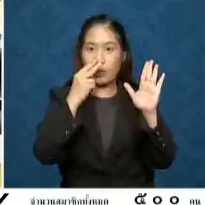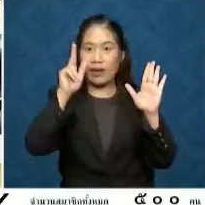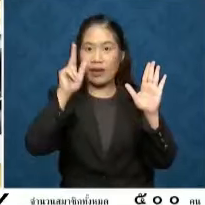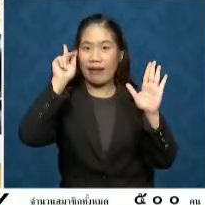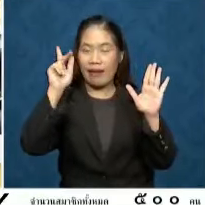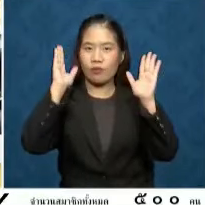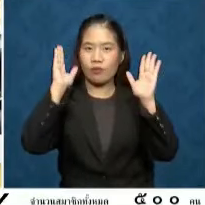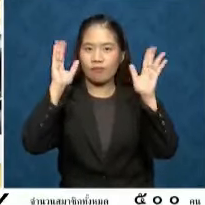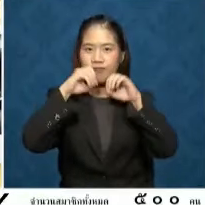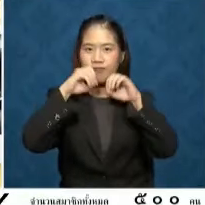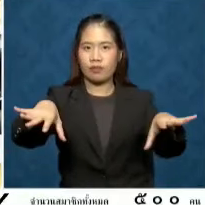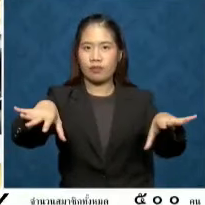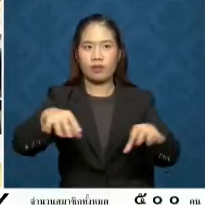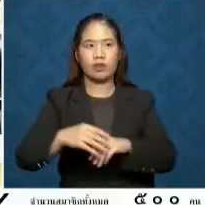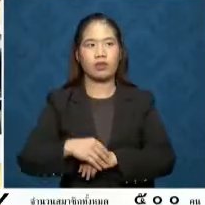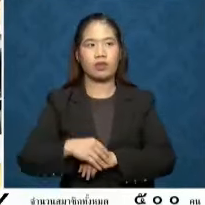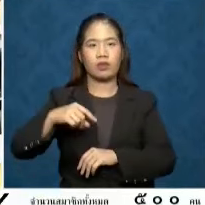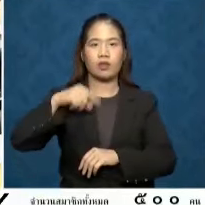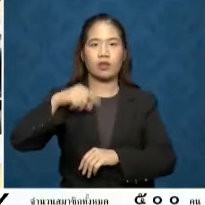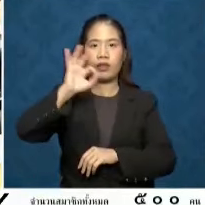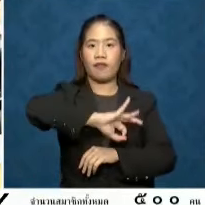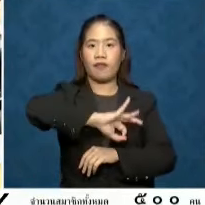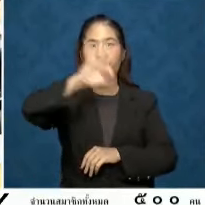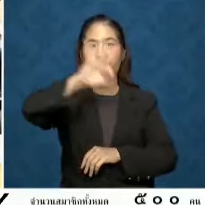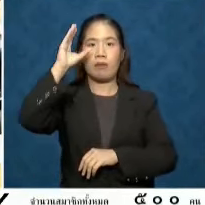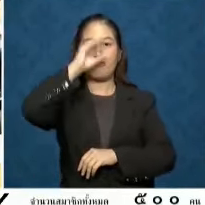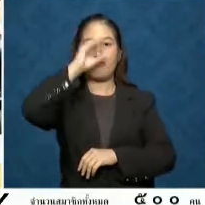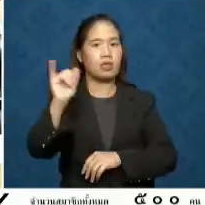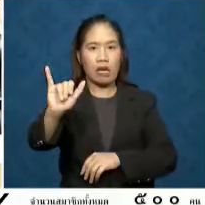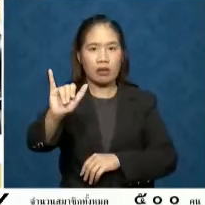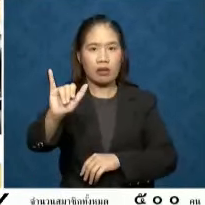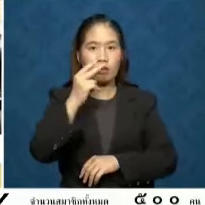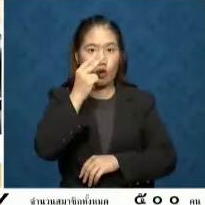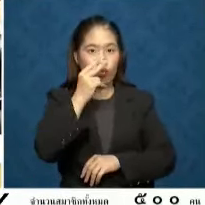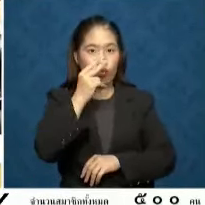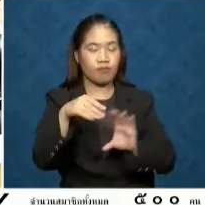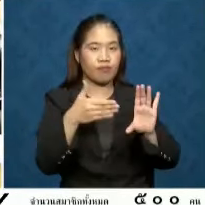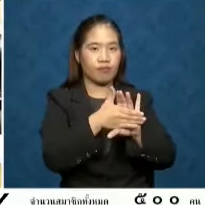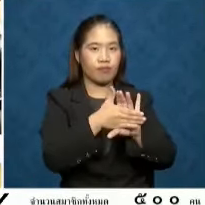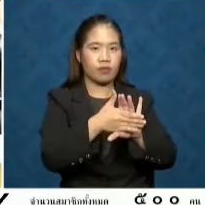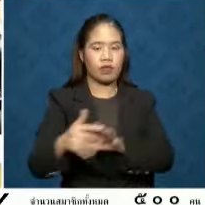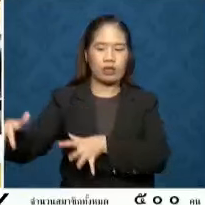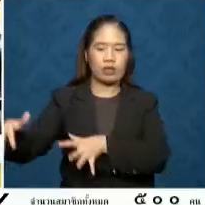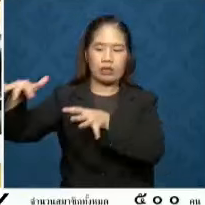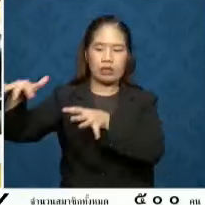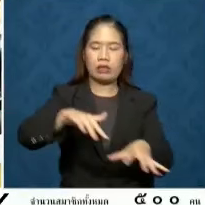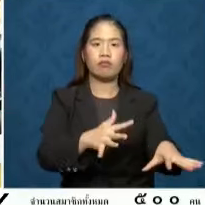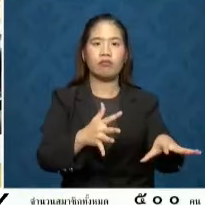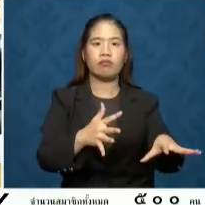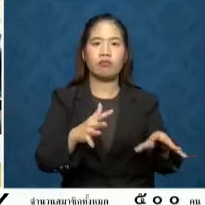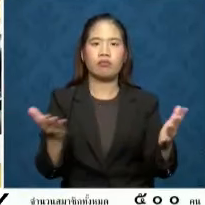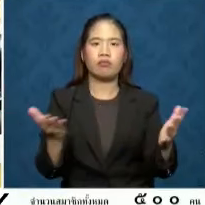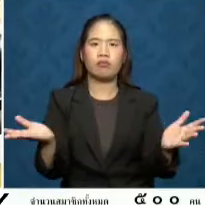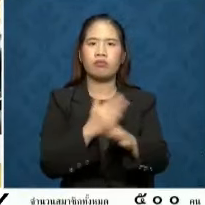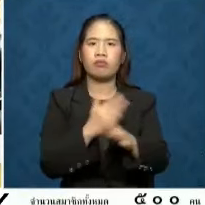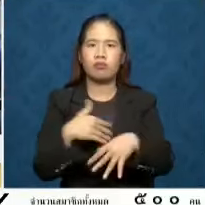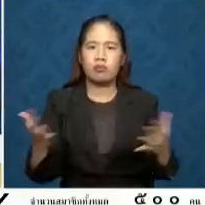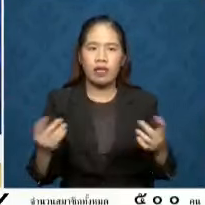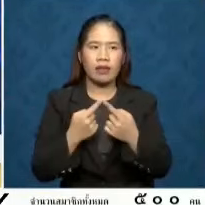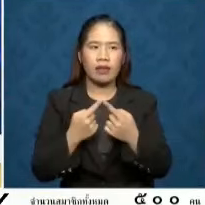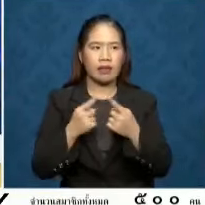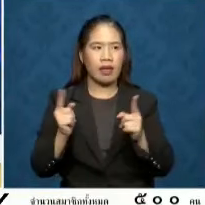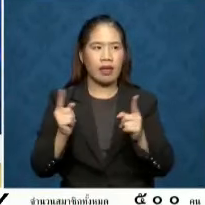การถ่ายบนเรือออกมาฟ้ายังไม่มืดเลยครับขอสไลด์นิดนึงนะครับฟ้ายังไม่มืดคลื่นก็แทบจะไม่มีแต่เรือเอียงไปมากกว่า60